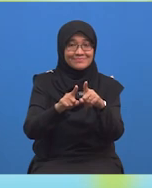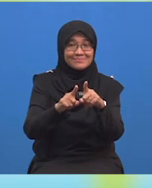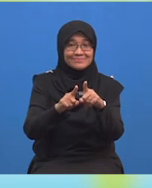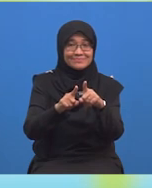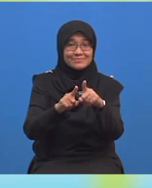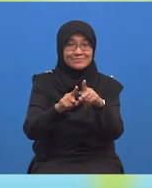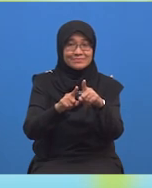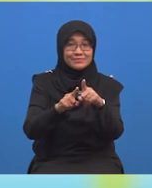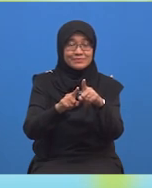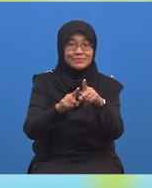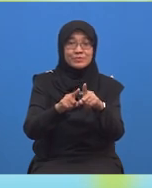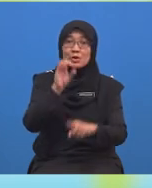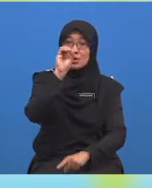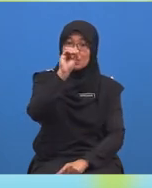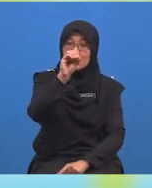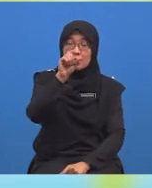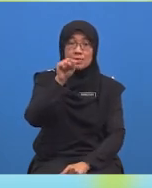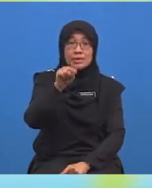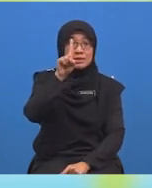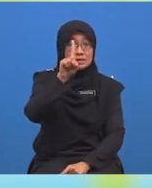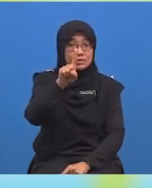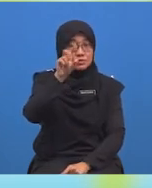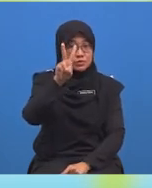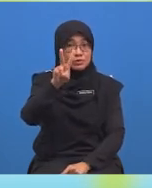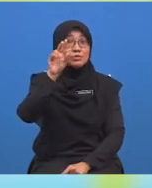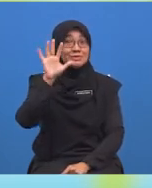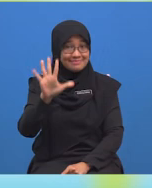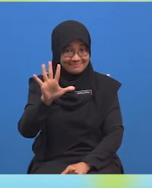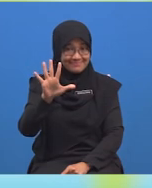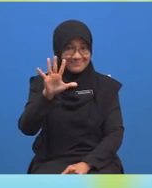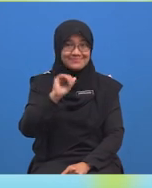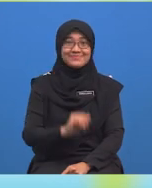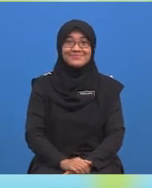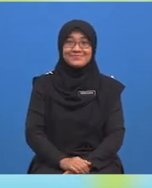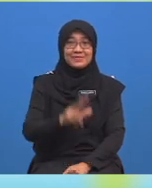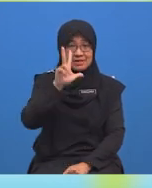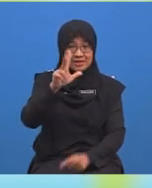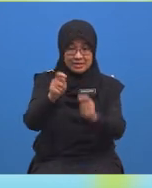tempat perpuluhan iaitu sifar perpuluhan 1, 2, 5.